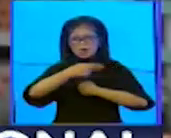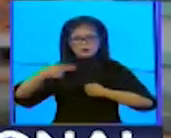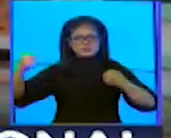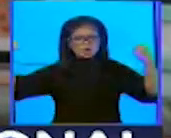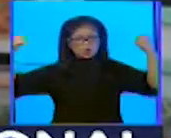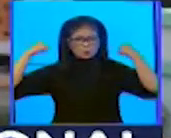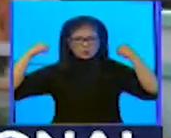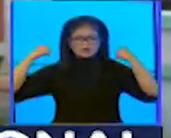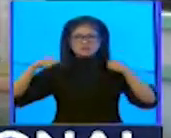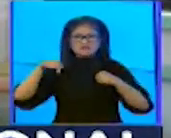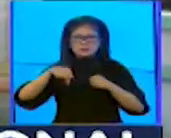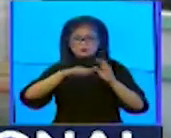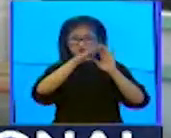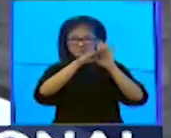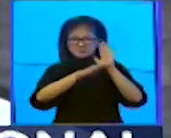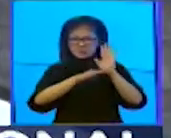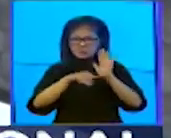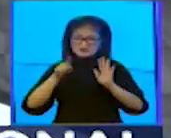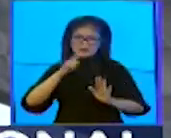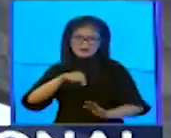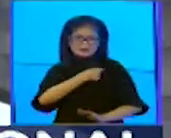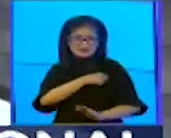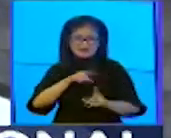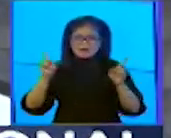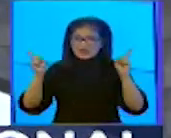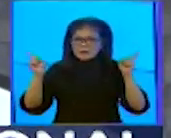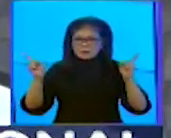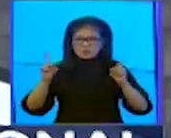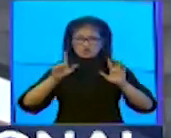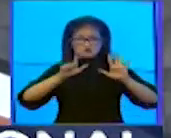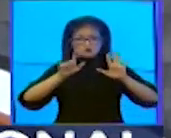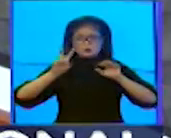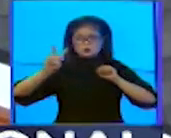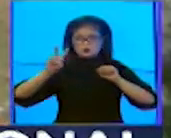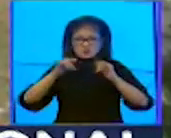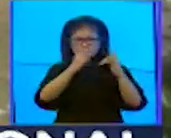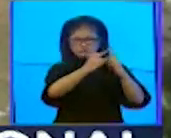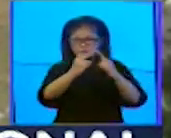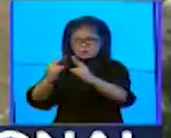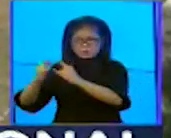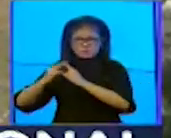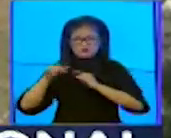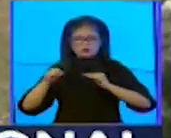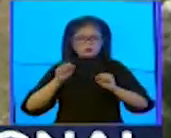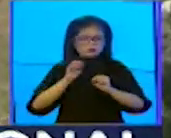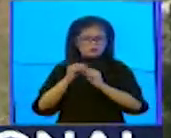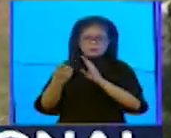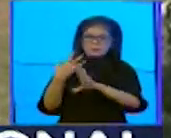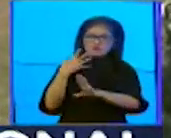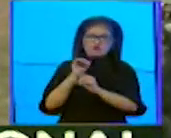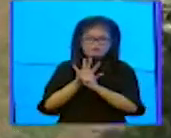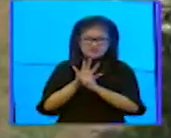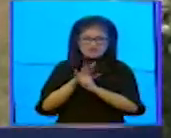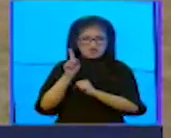mencatat 1.400 santri di 27 pondok pesantren di 10 provinsi terpapar COVID-19. Ini tentunya menjadi perhatian